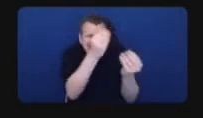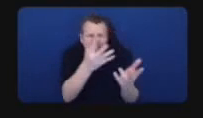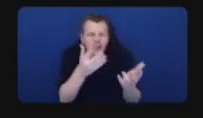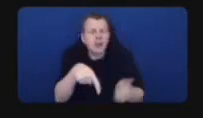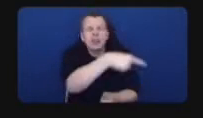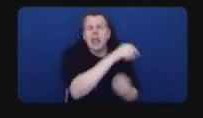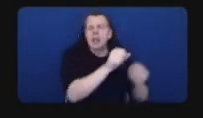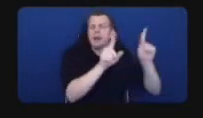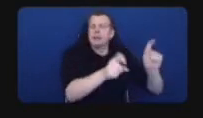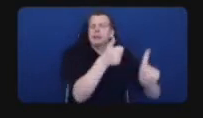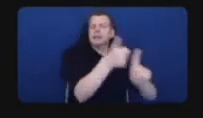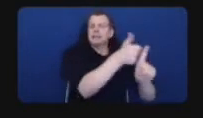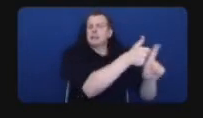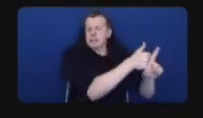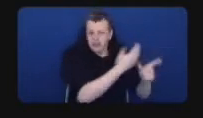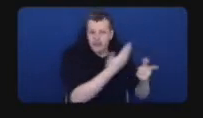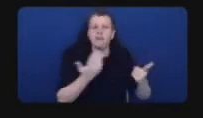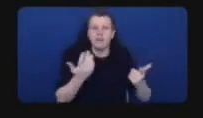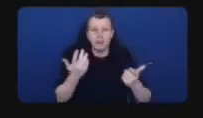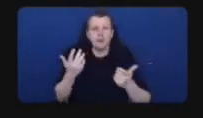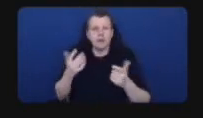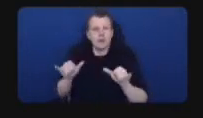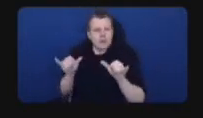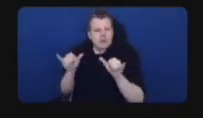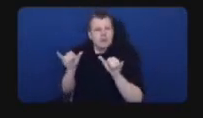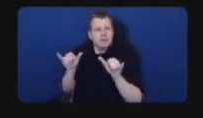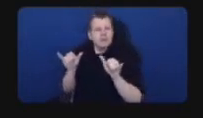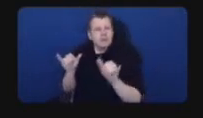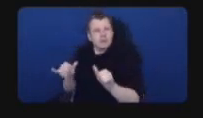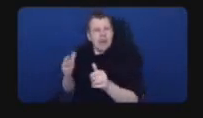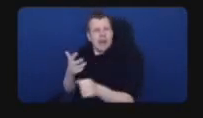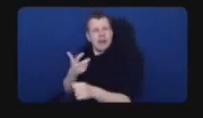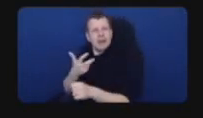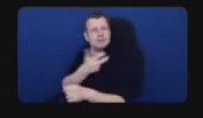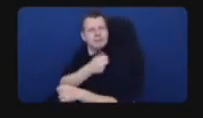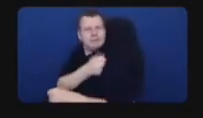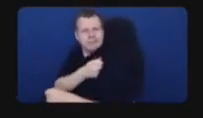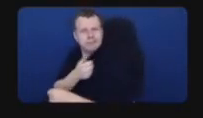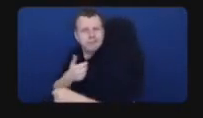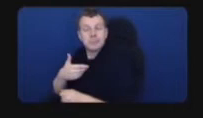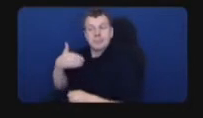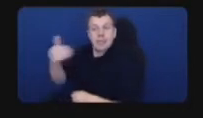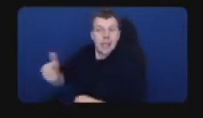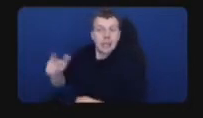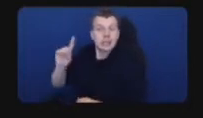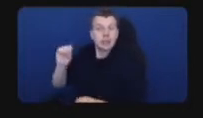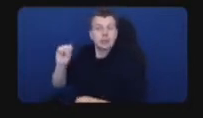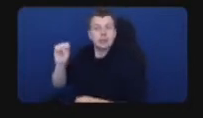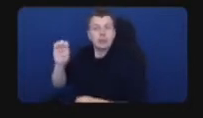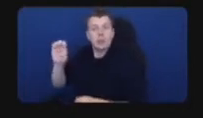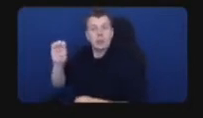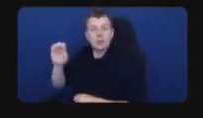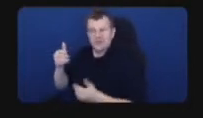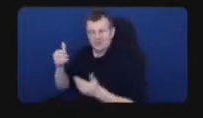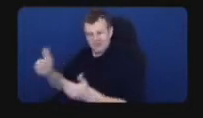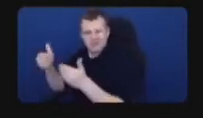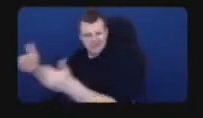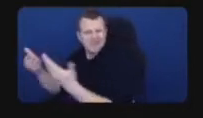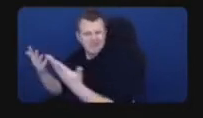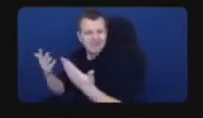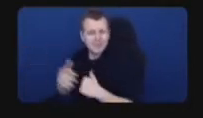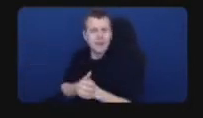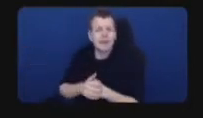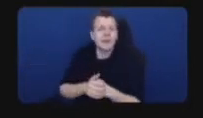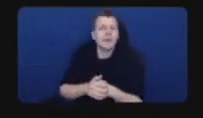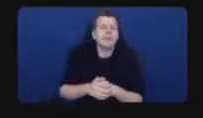试，如果有需要的话。那还有要求要建议呢，就是要打应该打